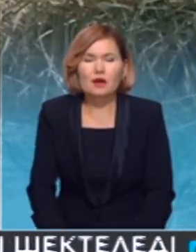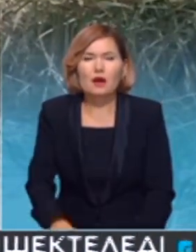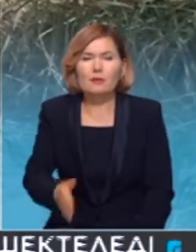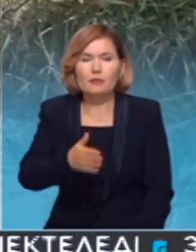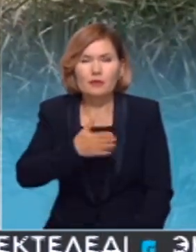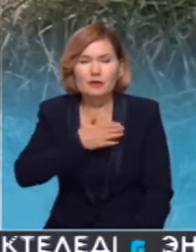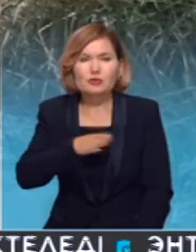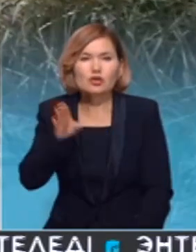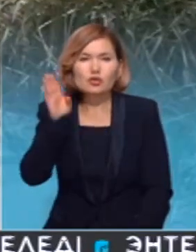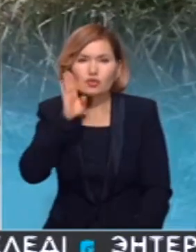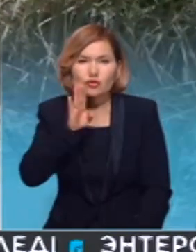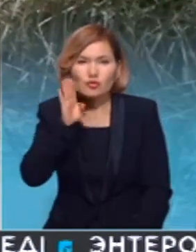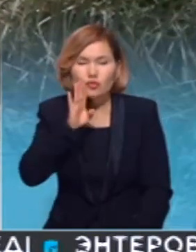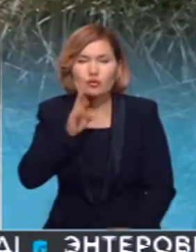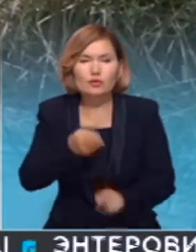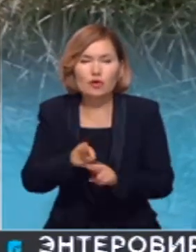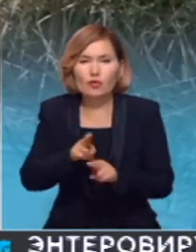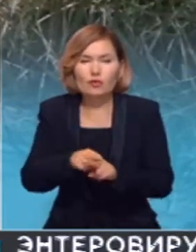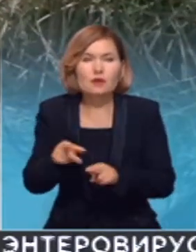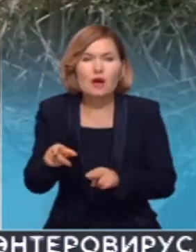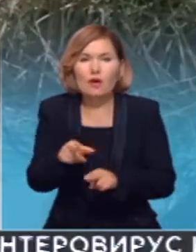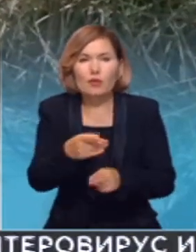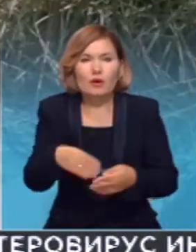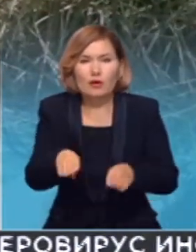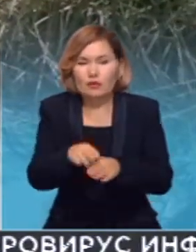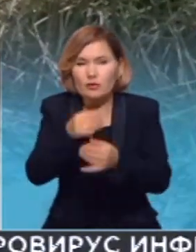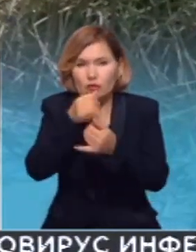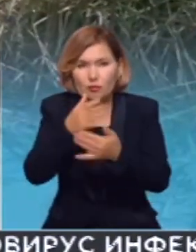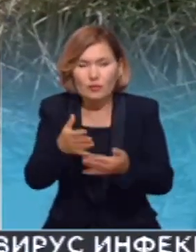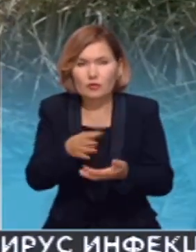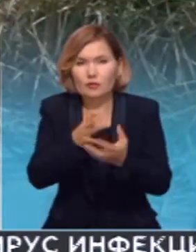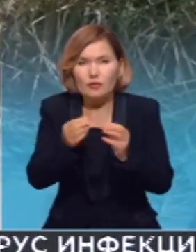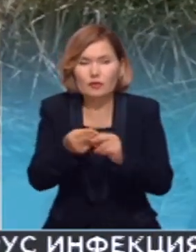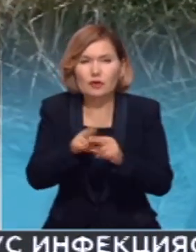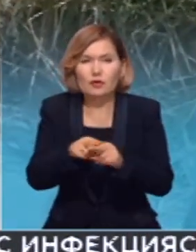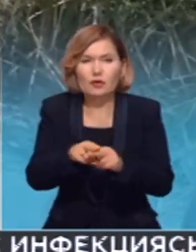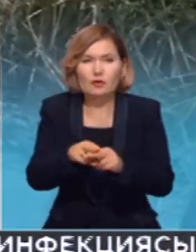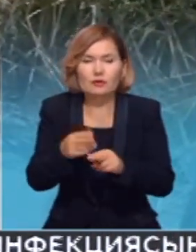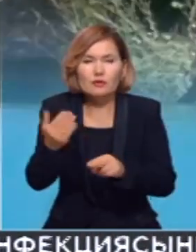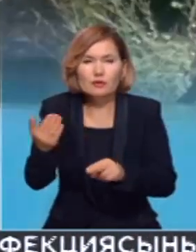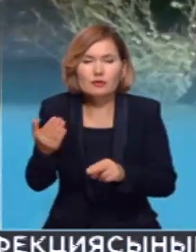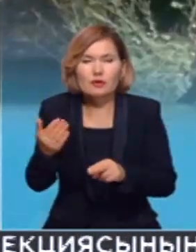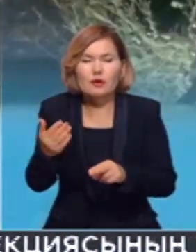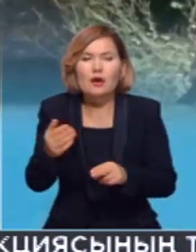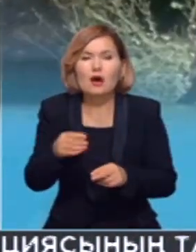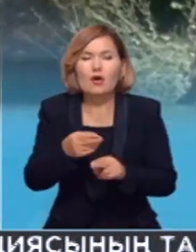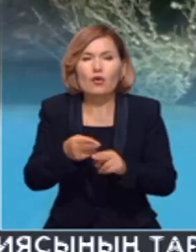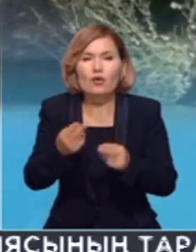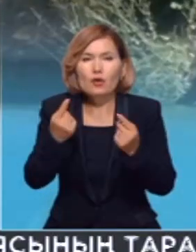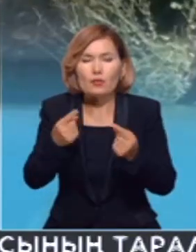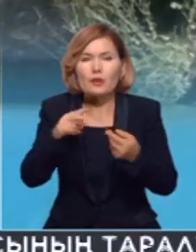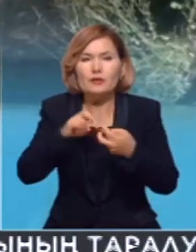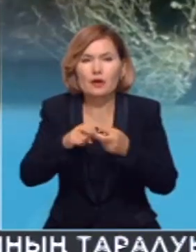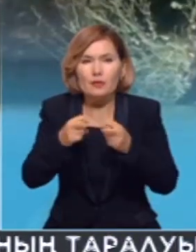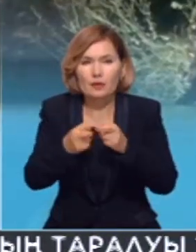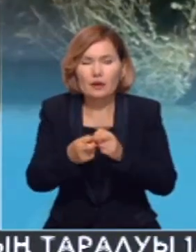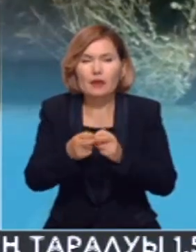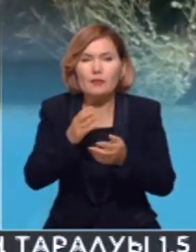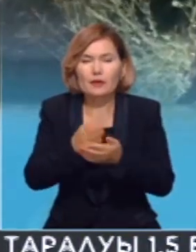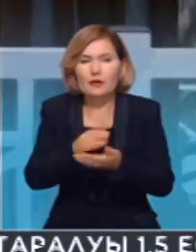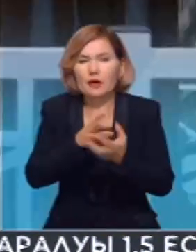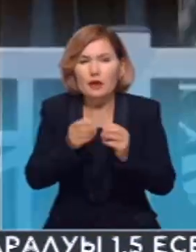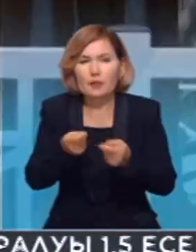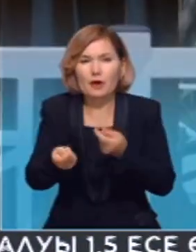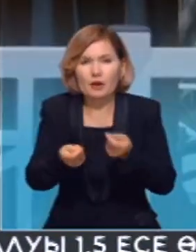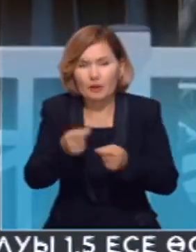алмаймыз. Оның дебеті бар. Егер біз ұстайтын болсақ, мынаның бәрін море боп қалады. Өзекті мәселеден Ордабасы ауданының